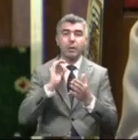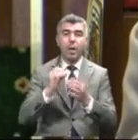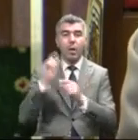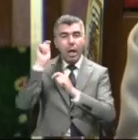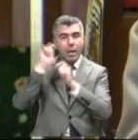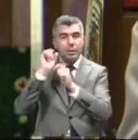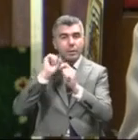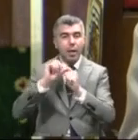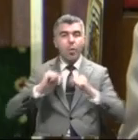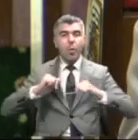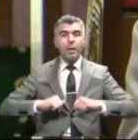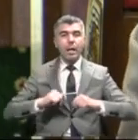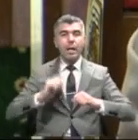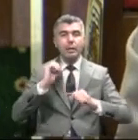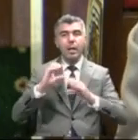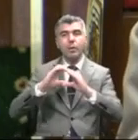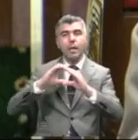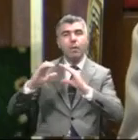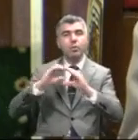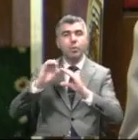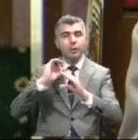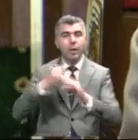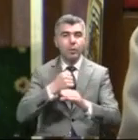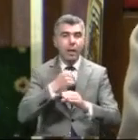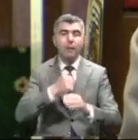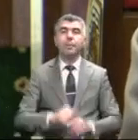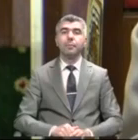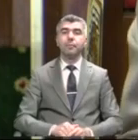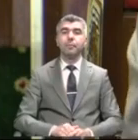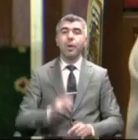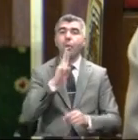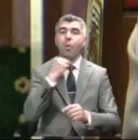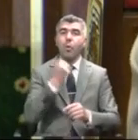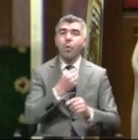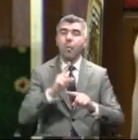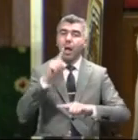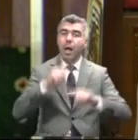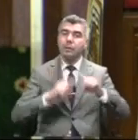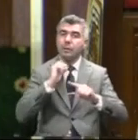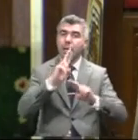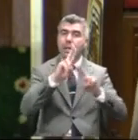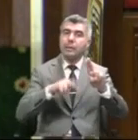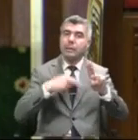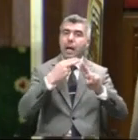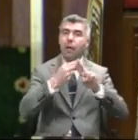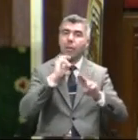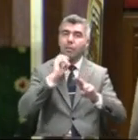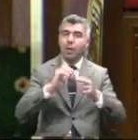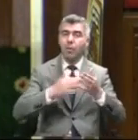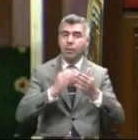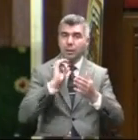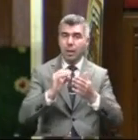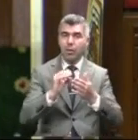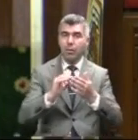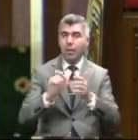التي تابعه لوزاره الاتصال مع كامل اسف لو ان الحكومه رفضت تجاوبنا ووقفت هاد الناس